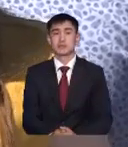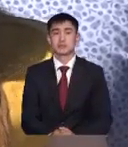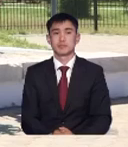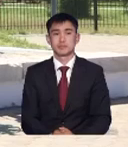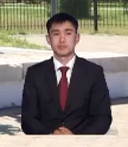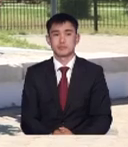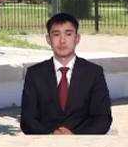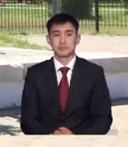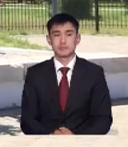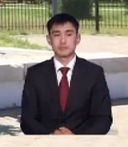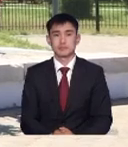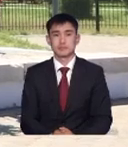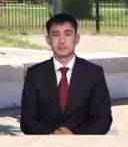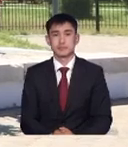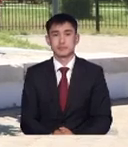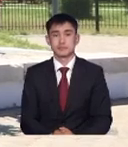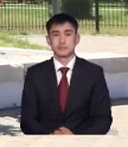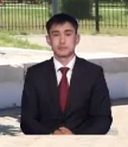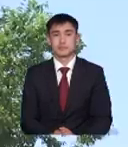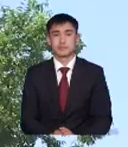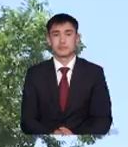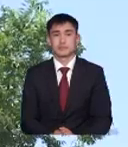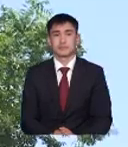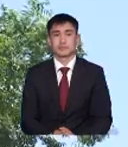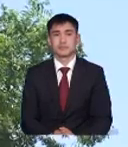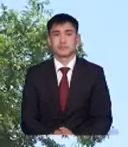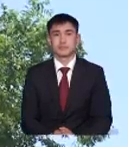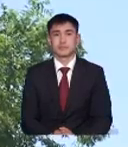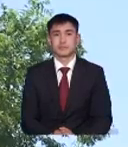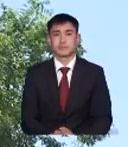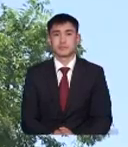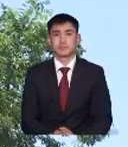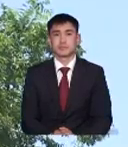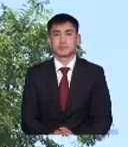Карина Закриева, Абзал Нусипов, Майди Байбусынов, телерадиокомпания «Житусу».